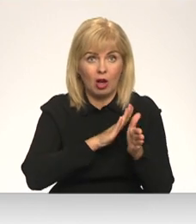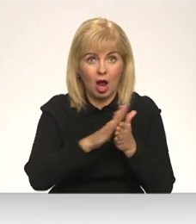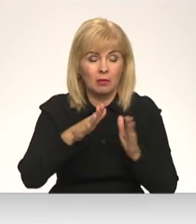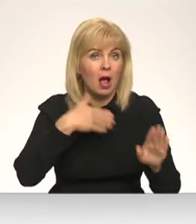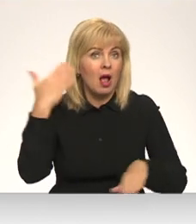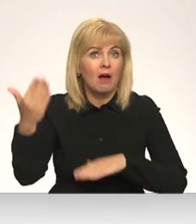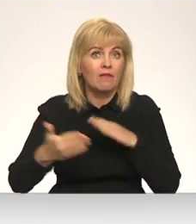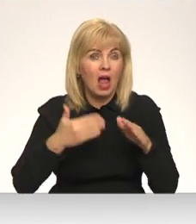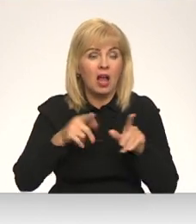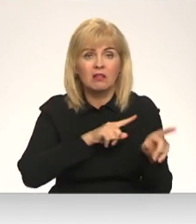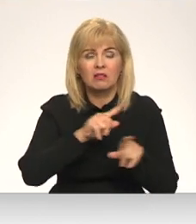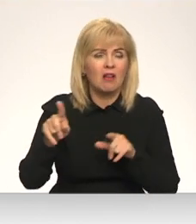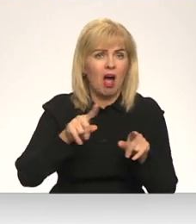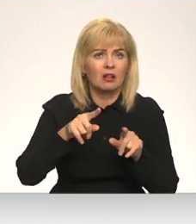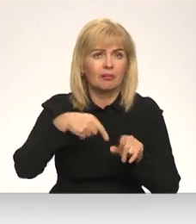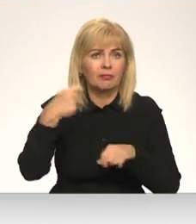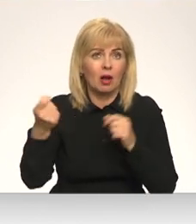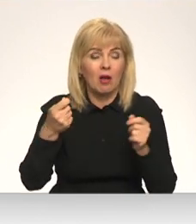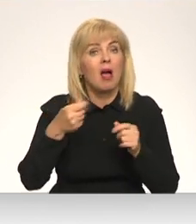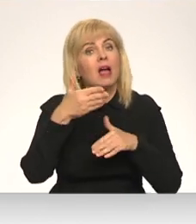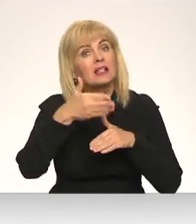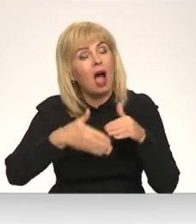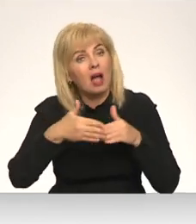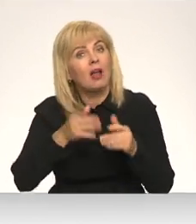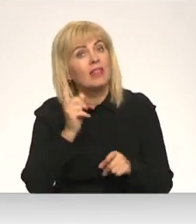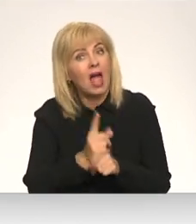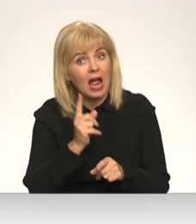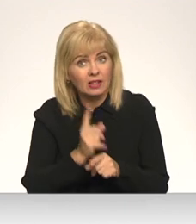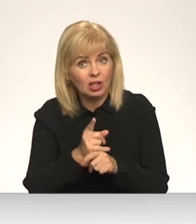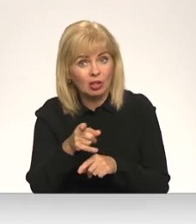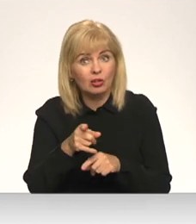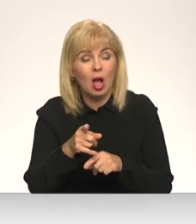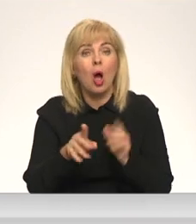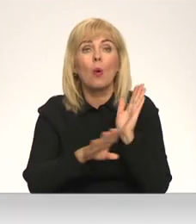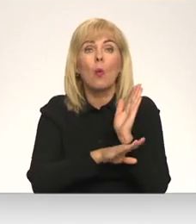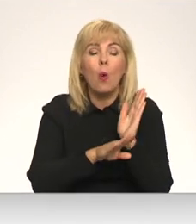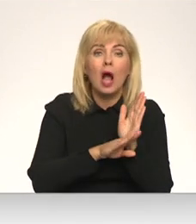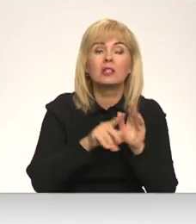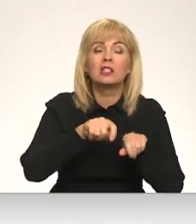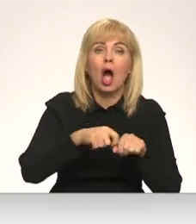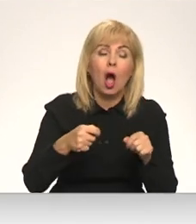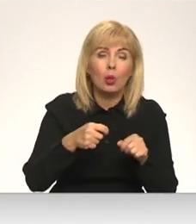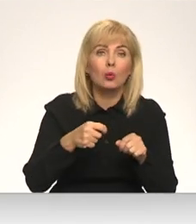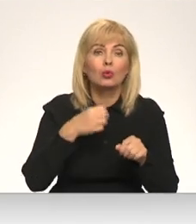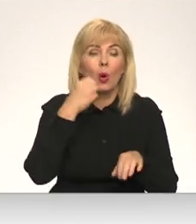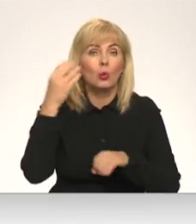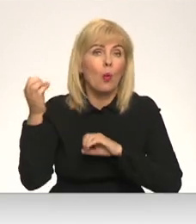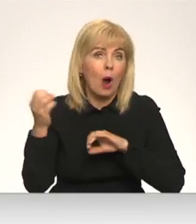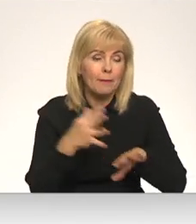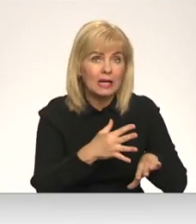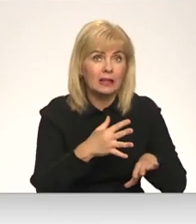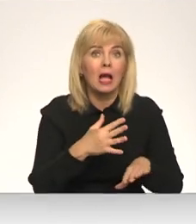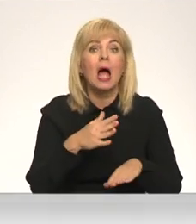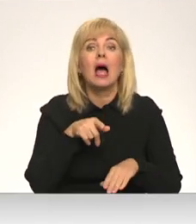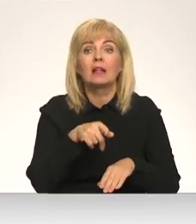tādi gabali lido lejā, bet nezaidīja, nedrīkst. To, ko salauzu, to, ko nopūtni, tād kādu 5 gadu es